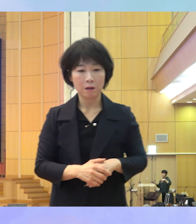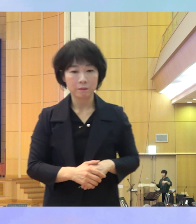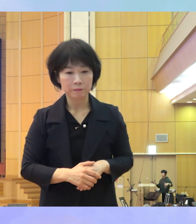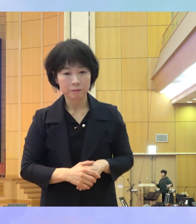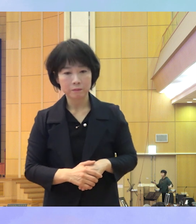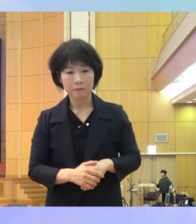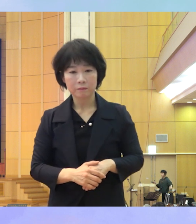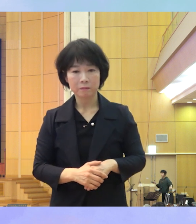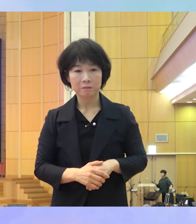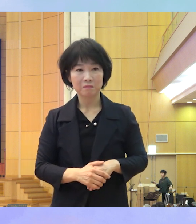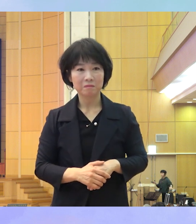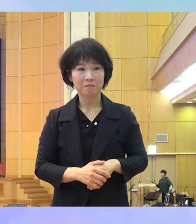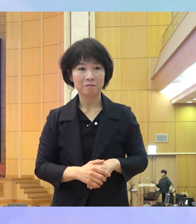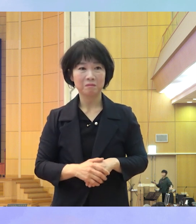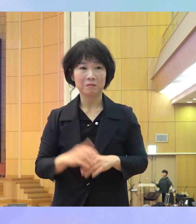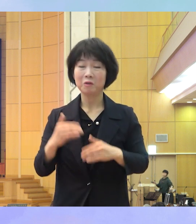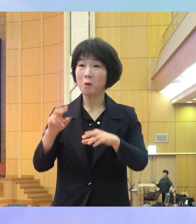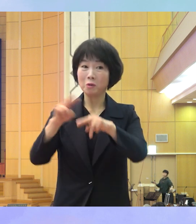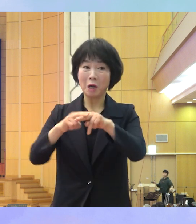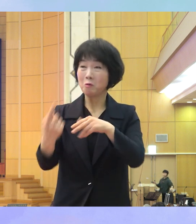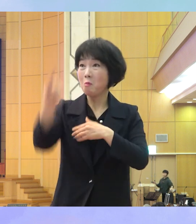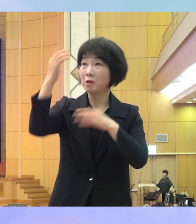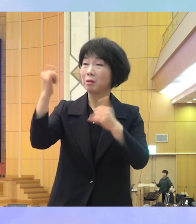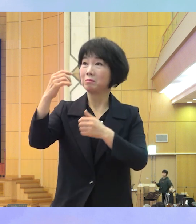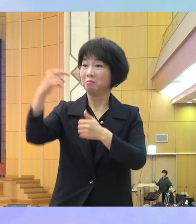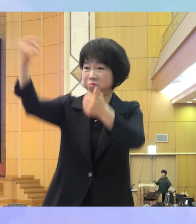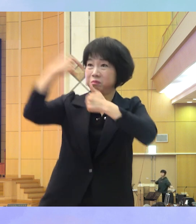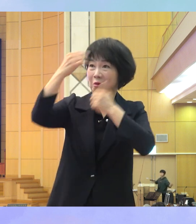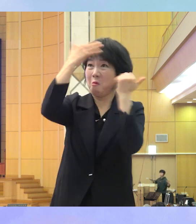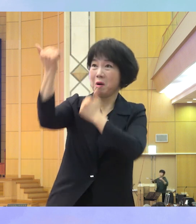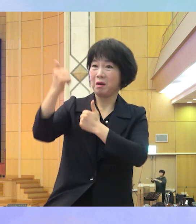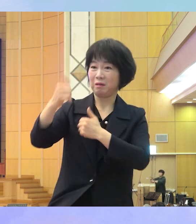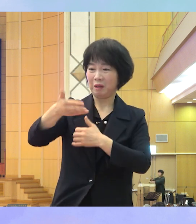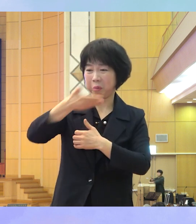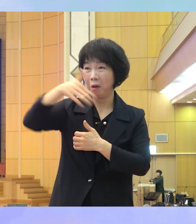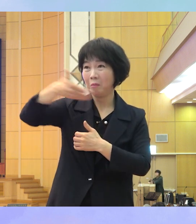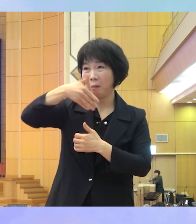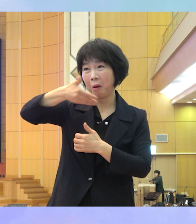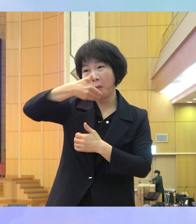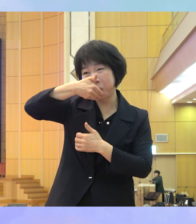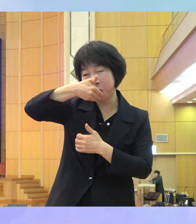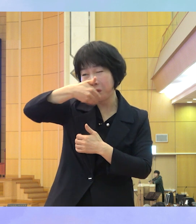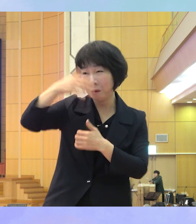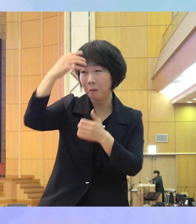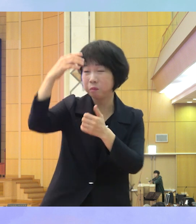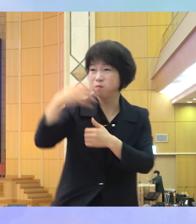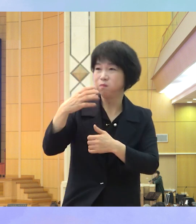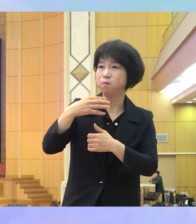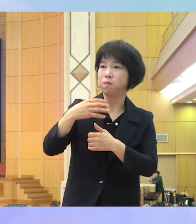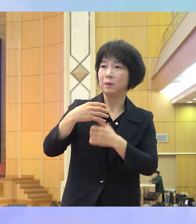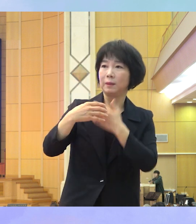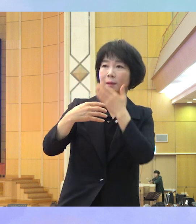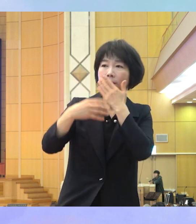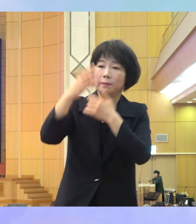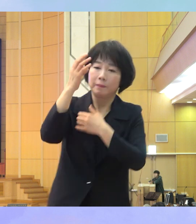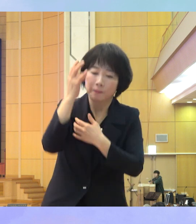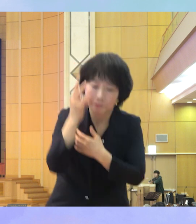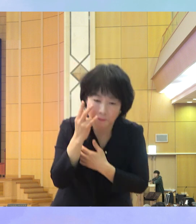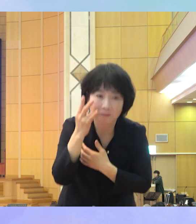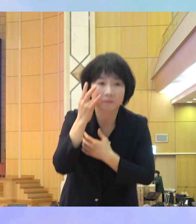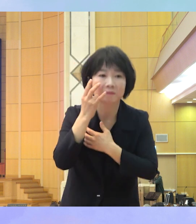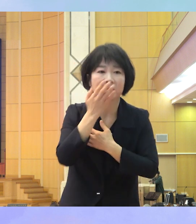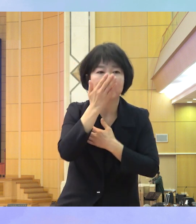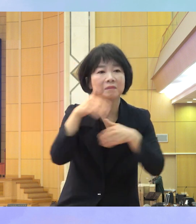내가 아무리 정말 좀 밑에 사람이라 하더라도 어떻게 말을 그따위로 하나 이러지 말라고. 어이! 그럼 어이가 되는